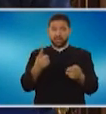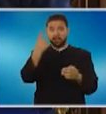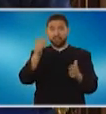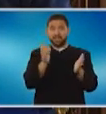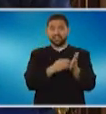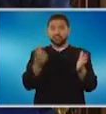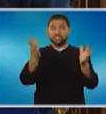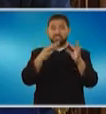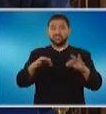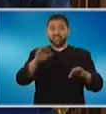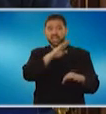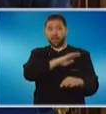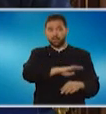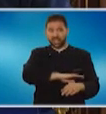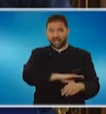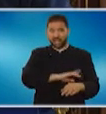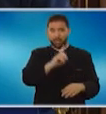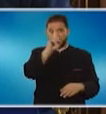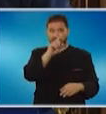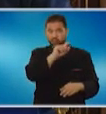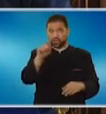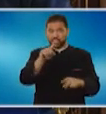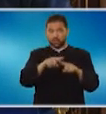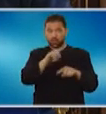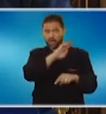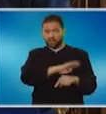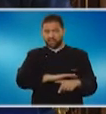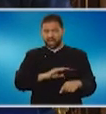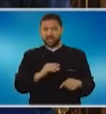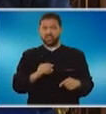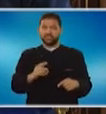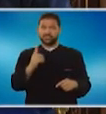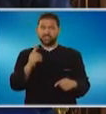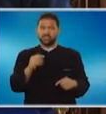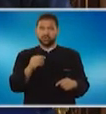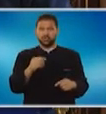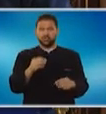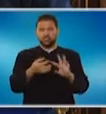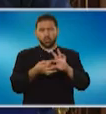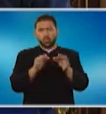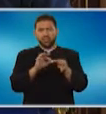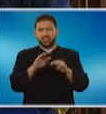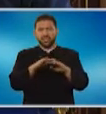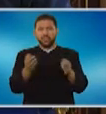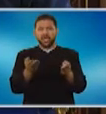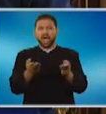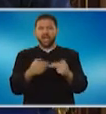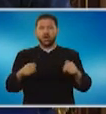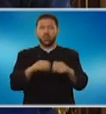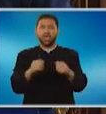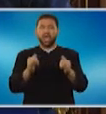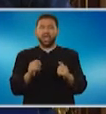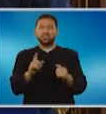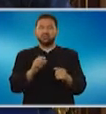răbdarea. Cu răbdare, în primul rând. Pentru că sunt texte și un limbaj pe care noi astăzi nu-l